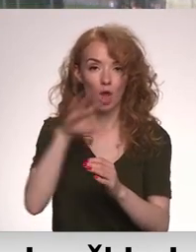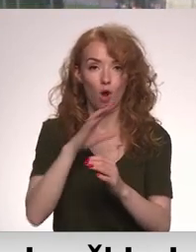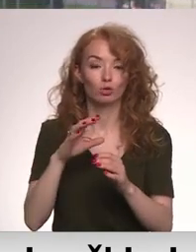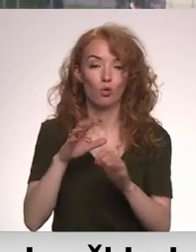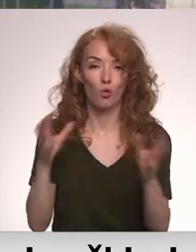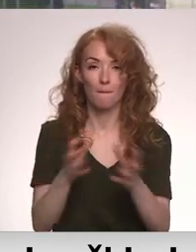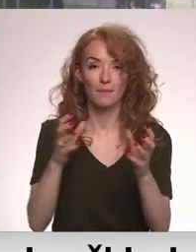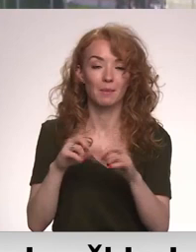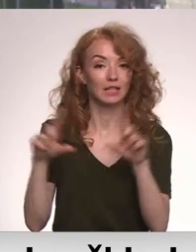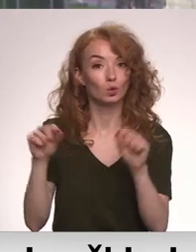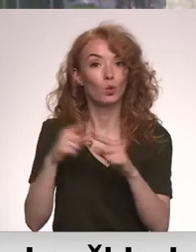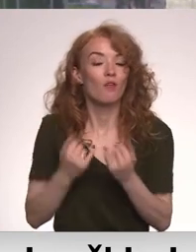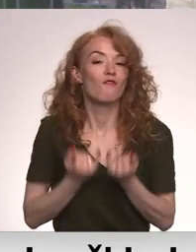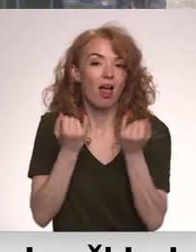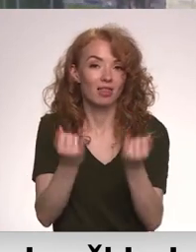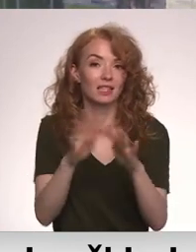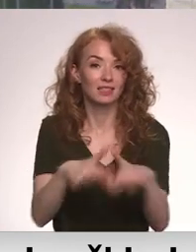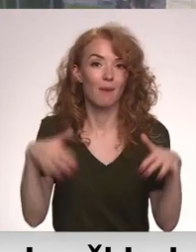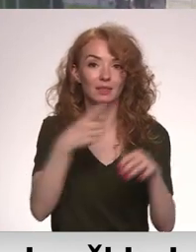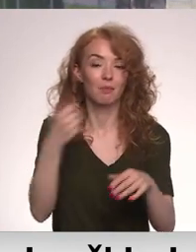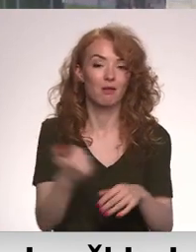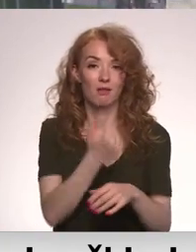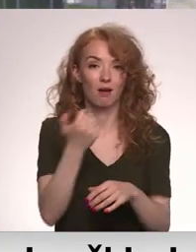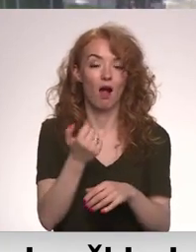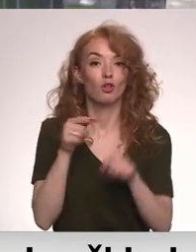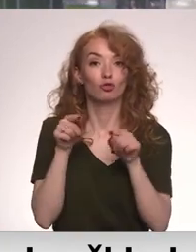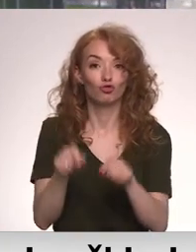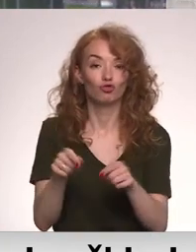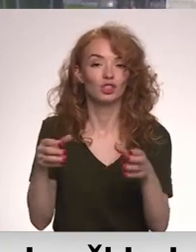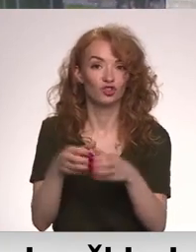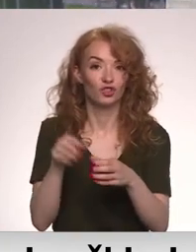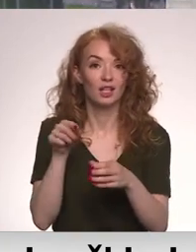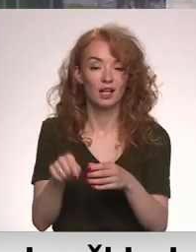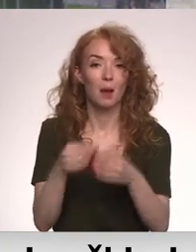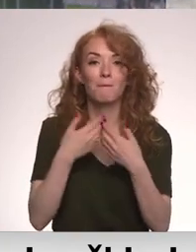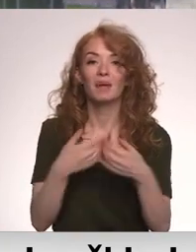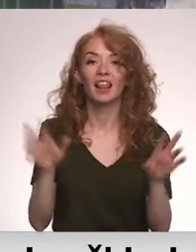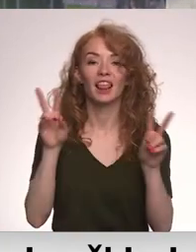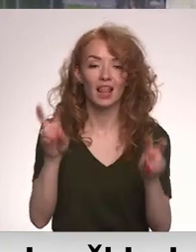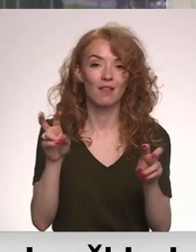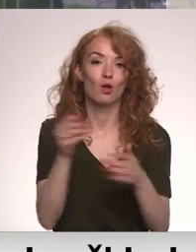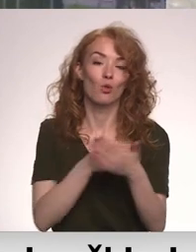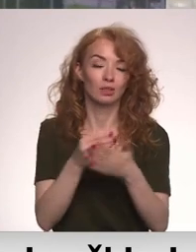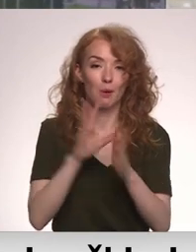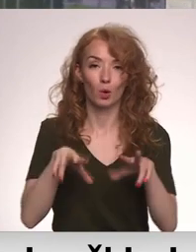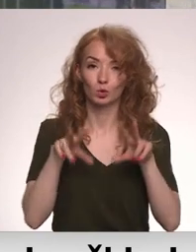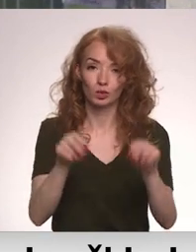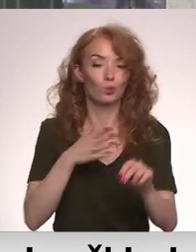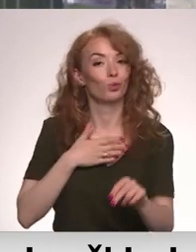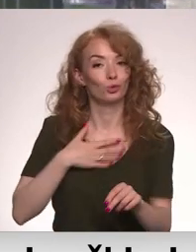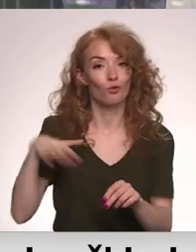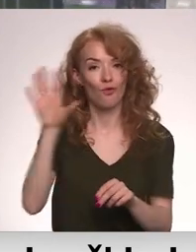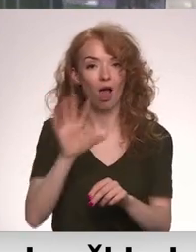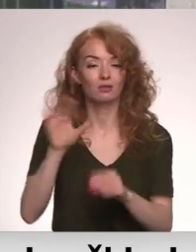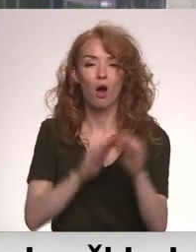un veltīta Saeimas simtgadē. Ceriņu šķirne brīve simboliski vēsta par uzticību mūsu valsts